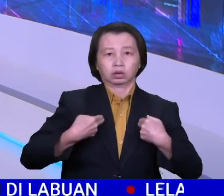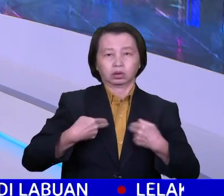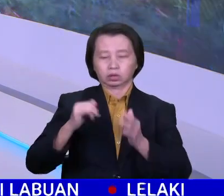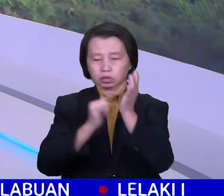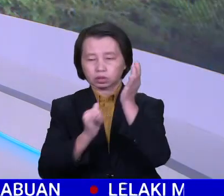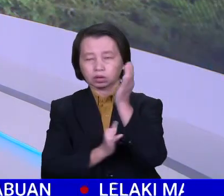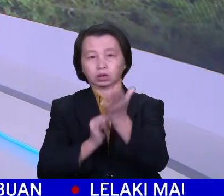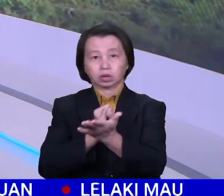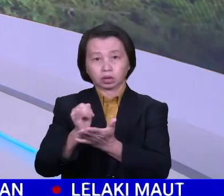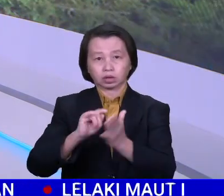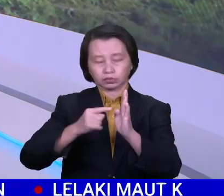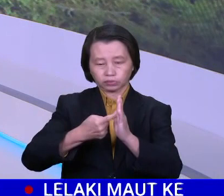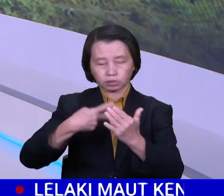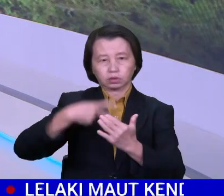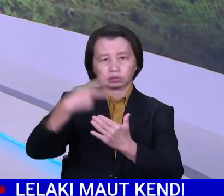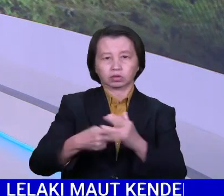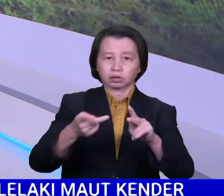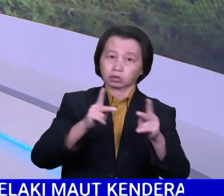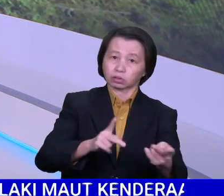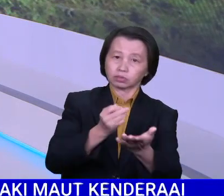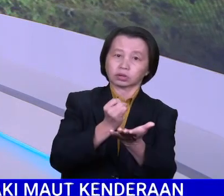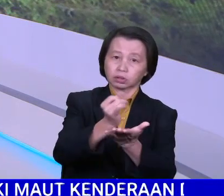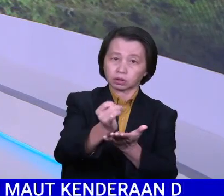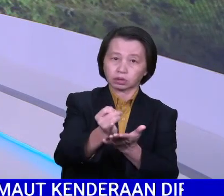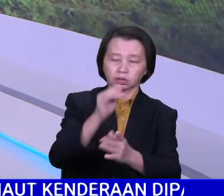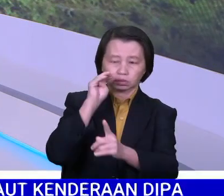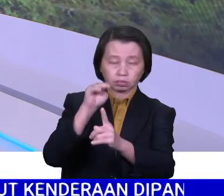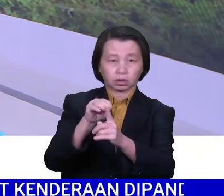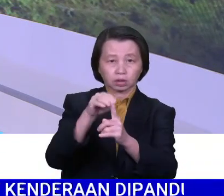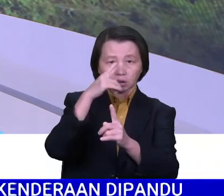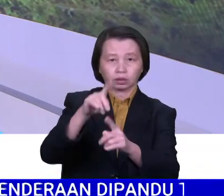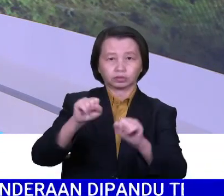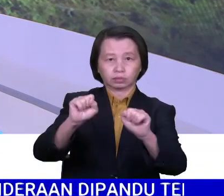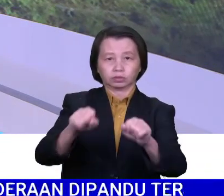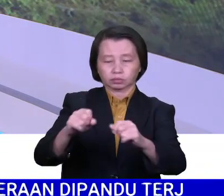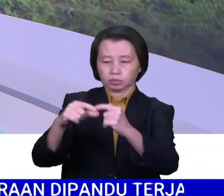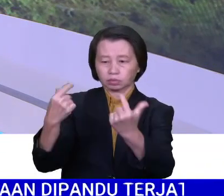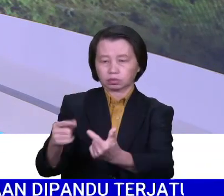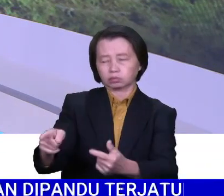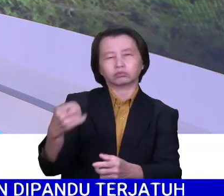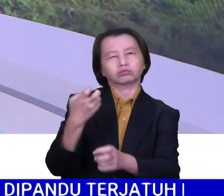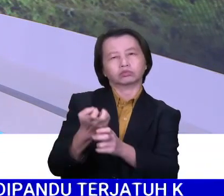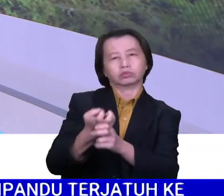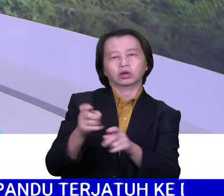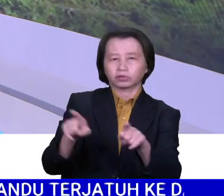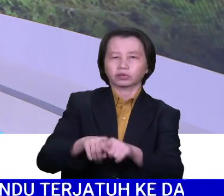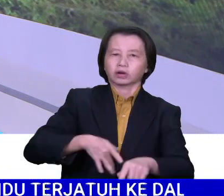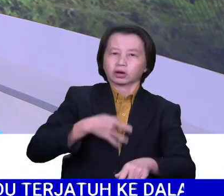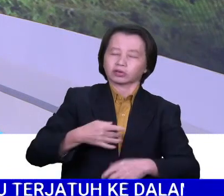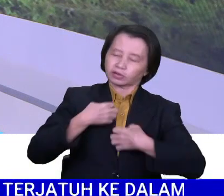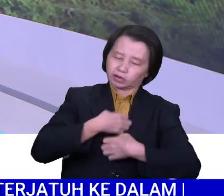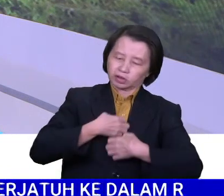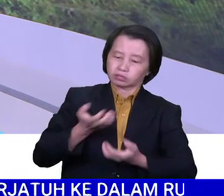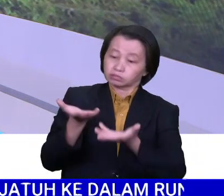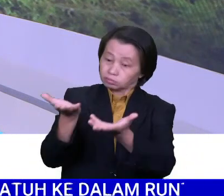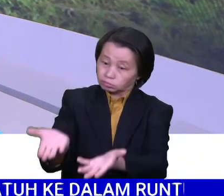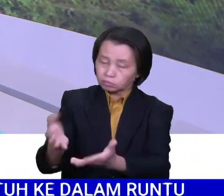Yayasan ikhlas melancarkan program korban ikhlas matlamat mereka bagi membolehkan golongan tidak mampu turut merasai nikmat